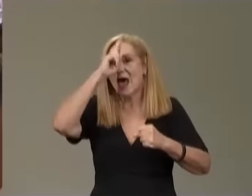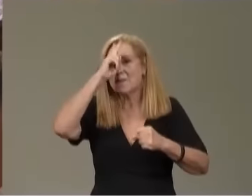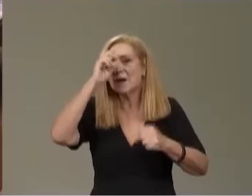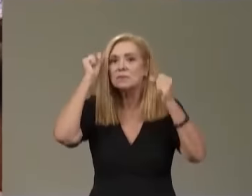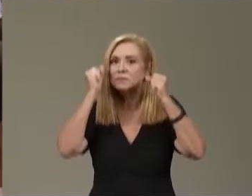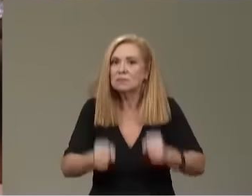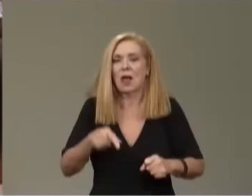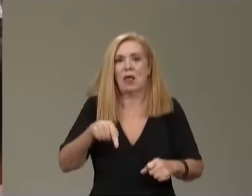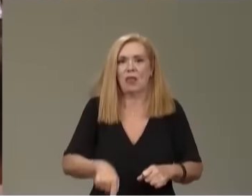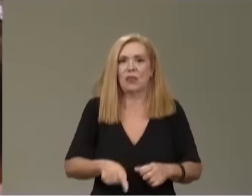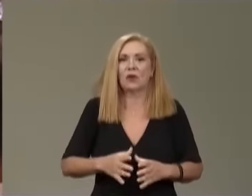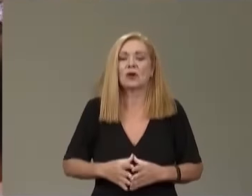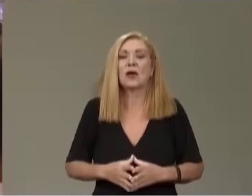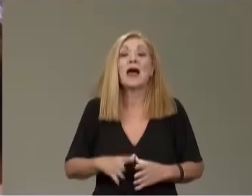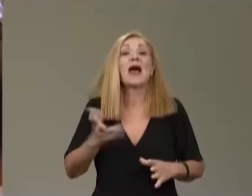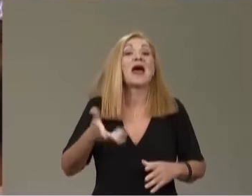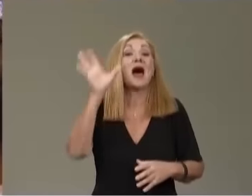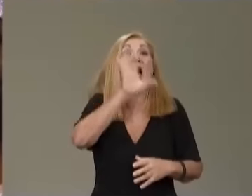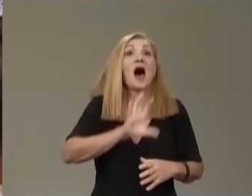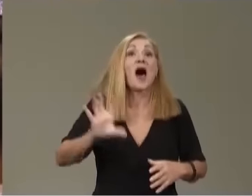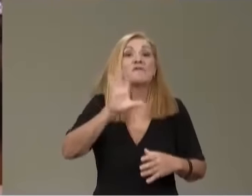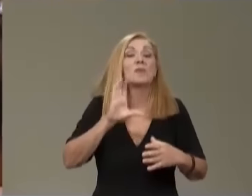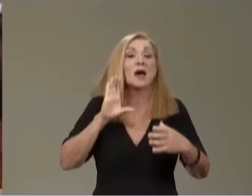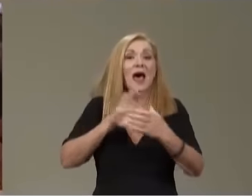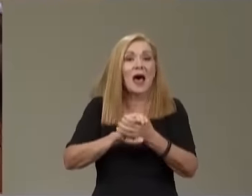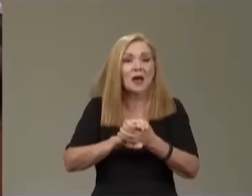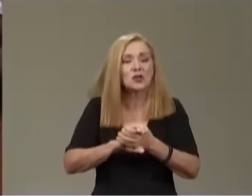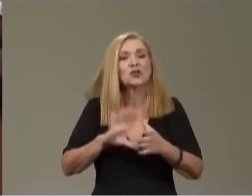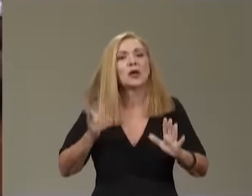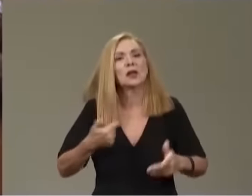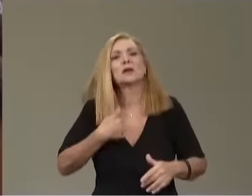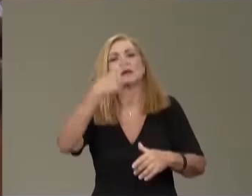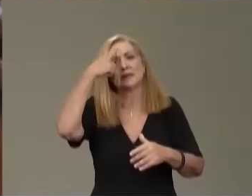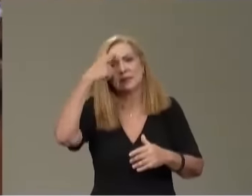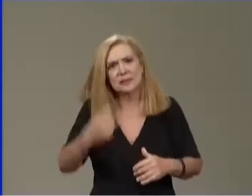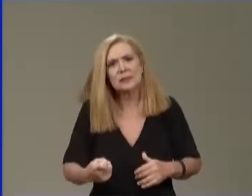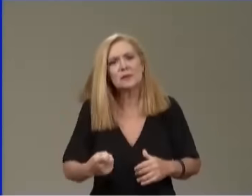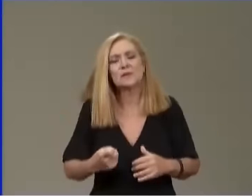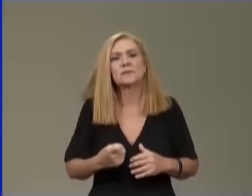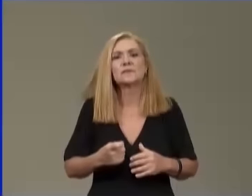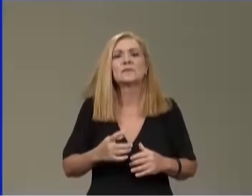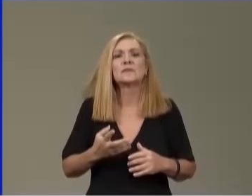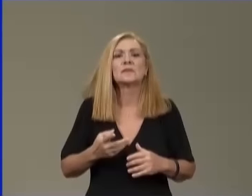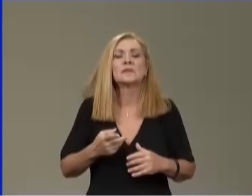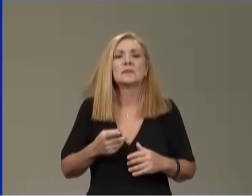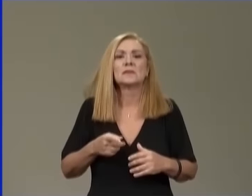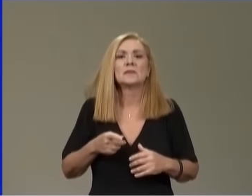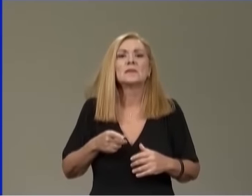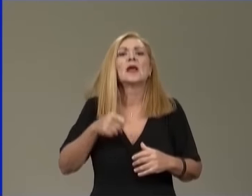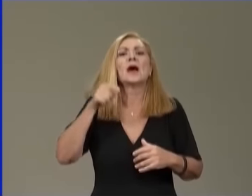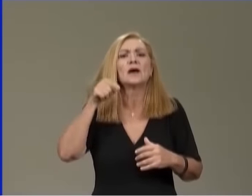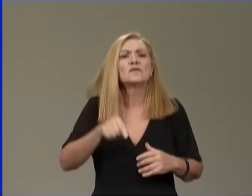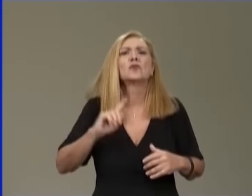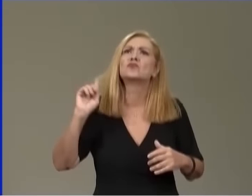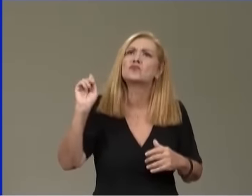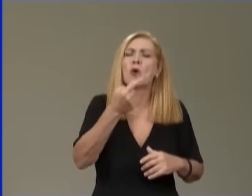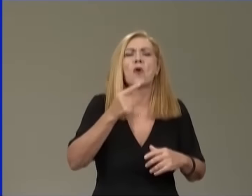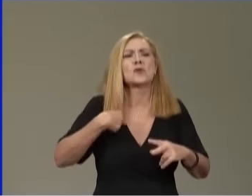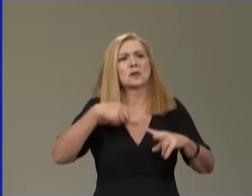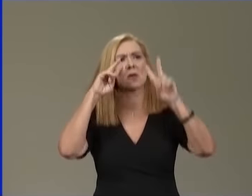Οι εταίροι μας στην Ευρωπαϊκή Ένωση, αλλά γνωρίζουν άλλωστε πως αυτό και οι διεθνείς οίκοι το αναγνωρίζουν, η ελληνική